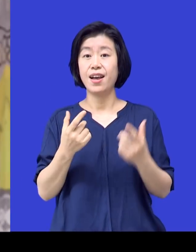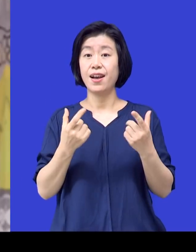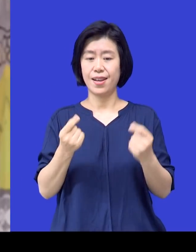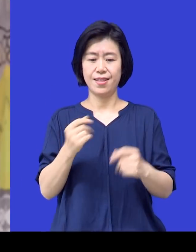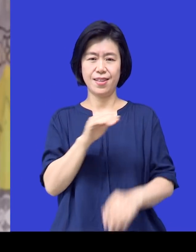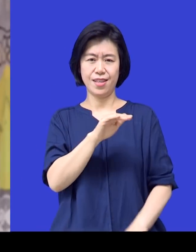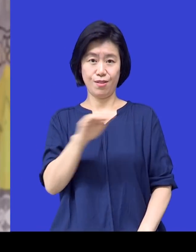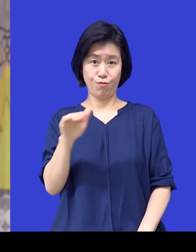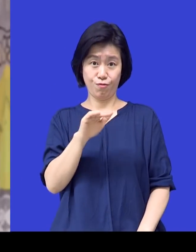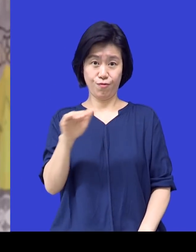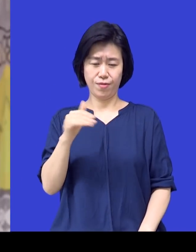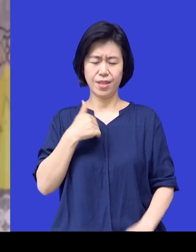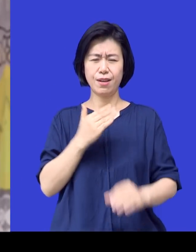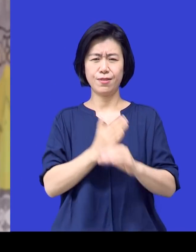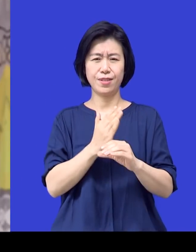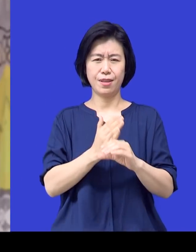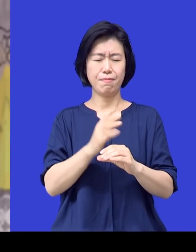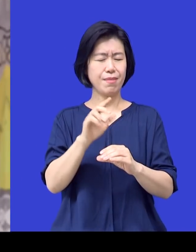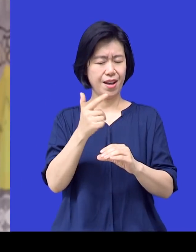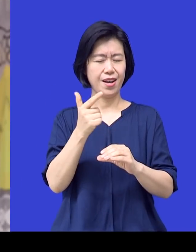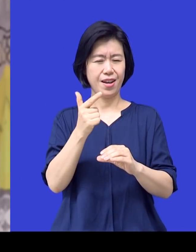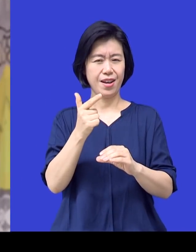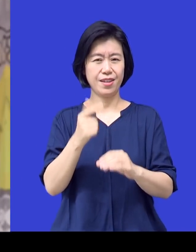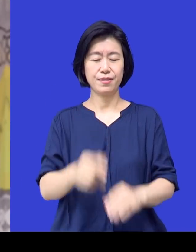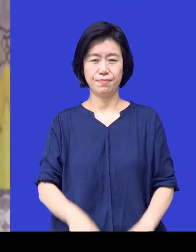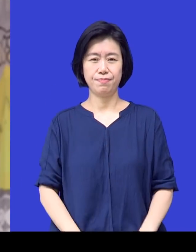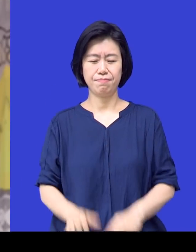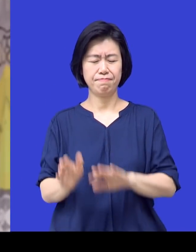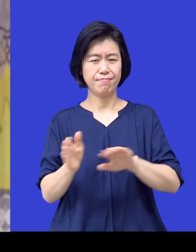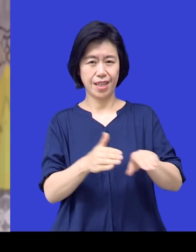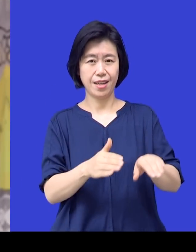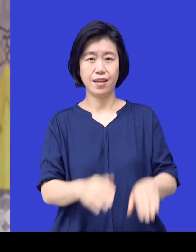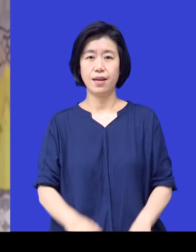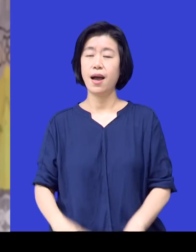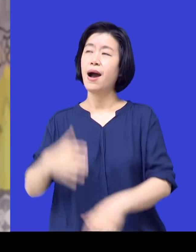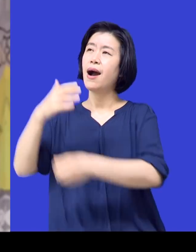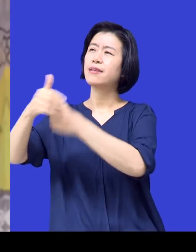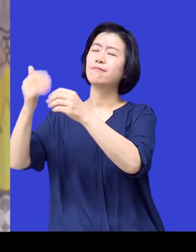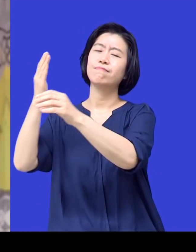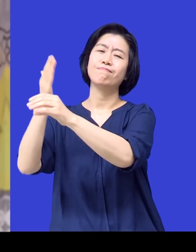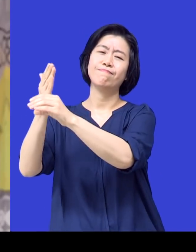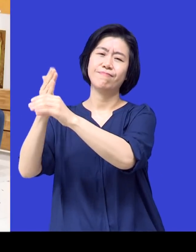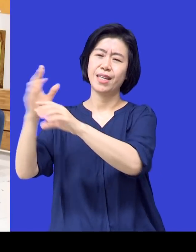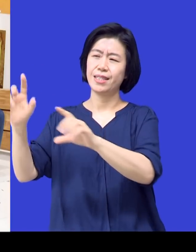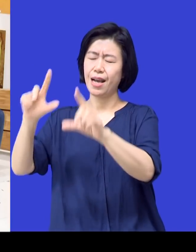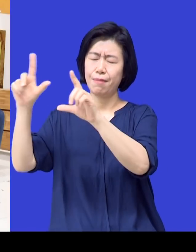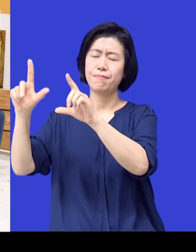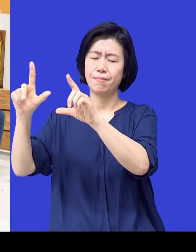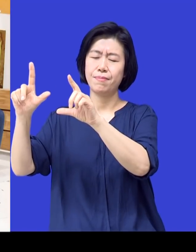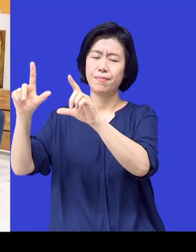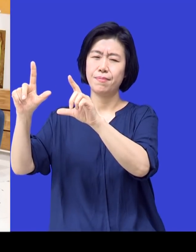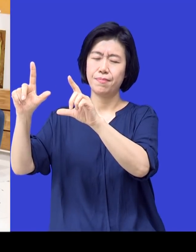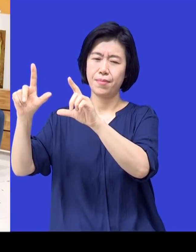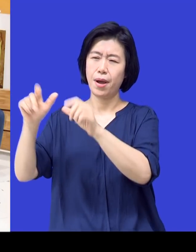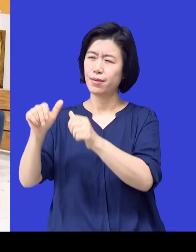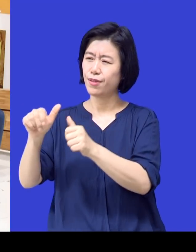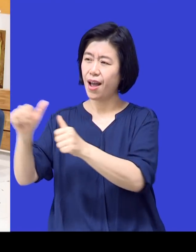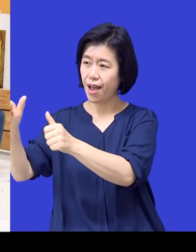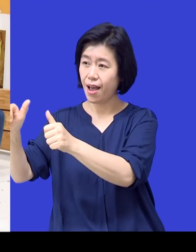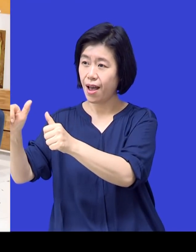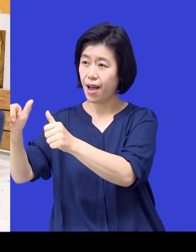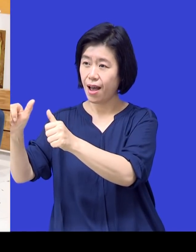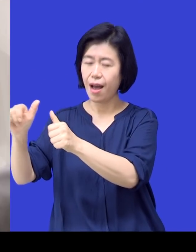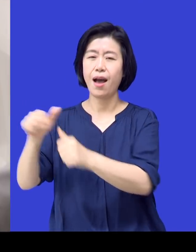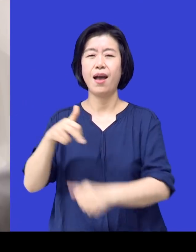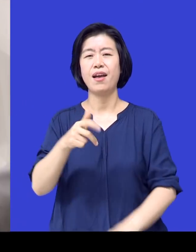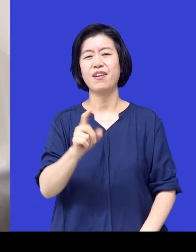나와 함께 먼저 하시는 그리스도의 사랑의 기준으로 점점 변해가는 그것을 배워간다